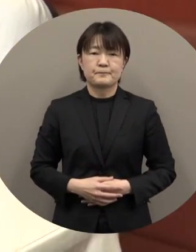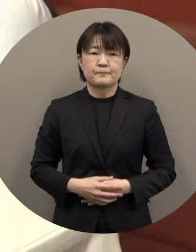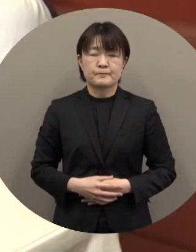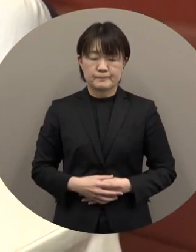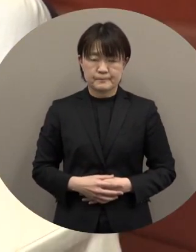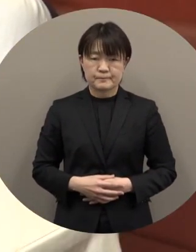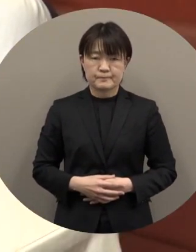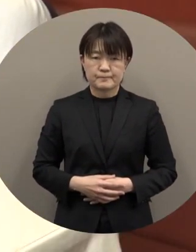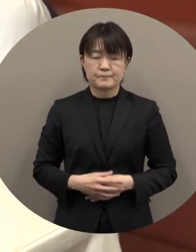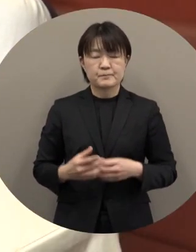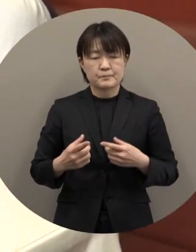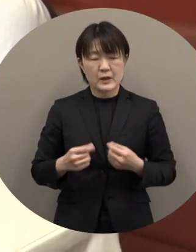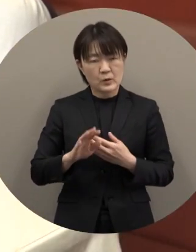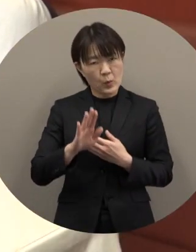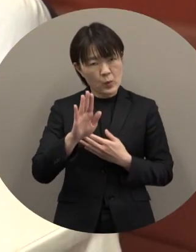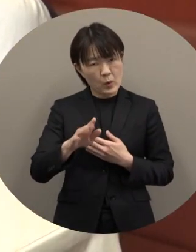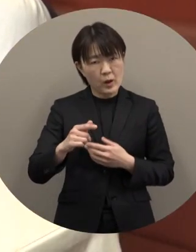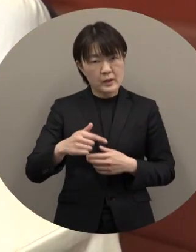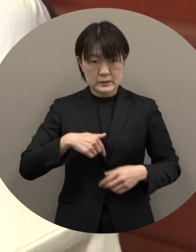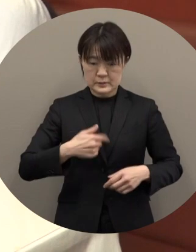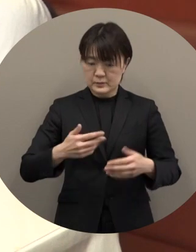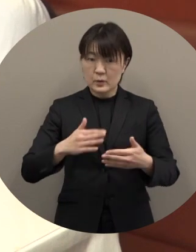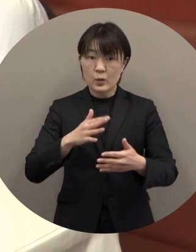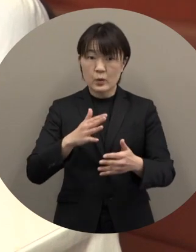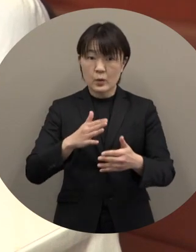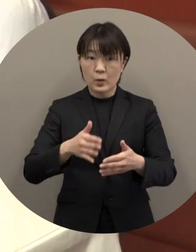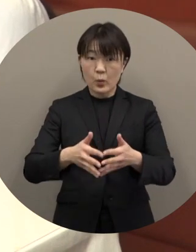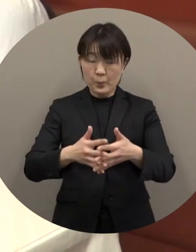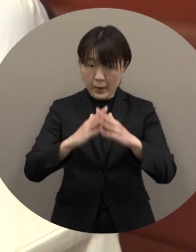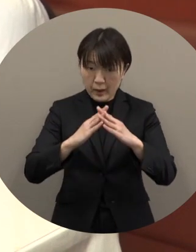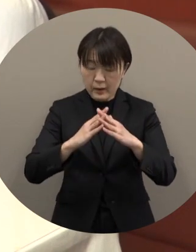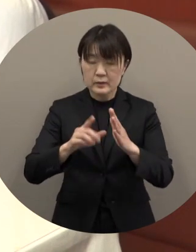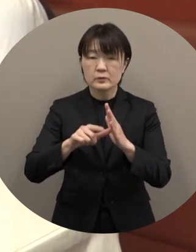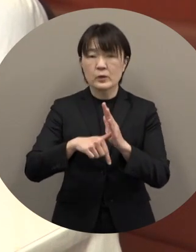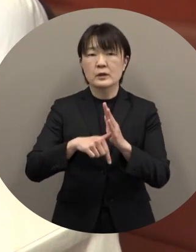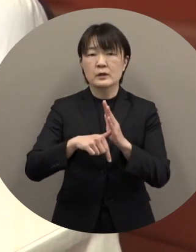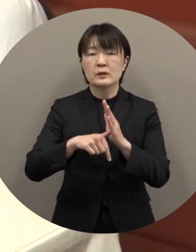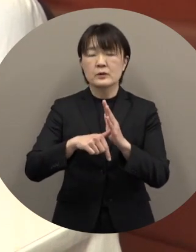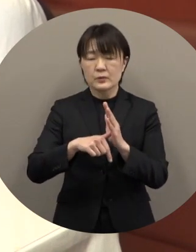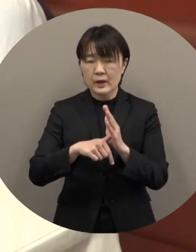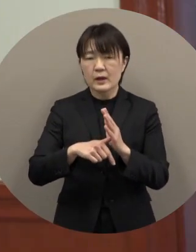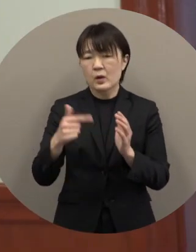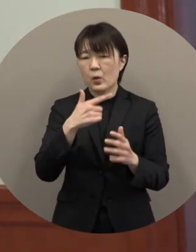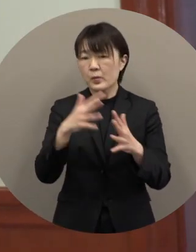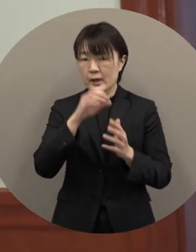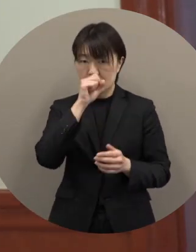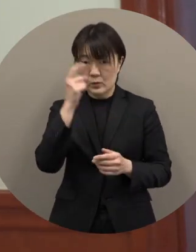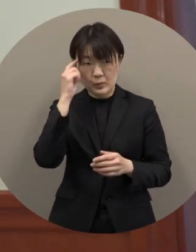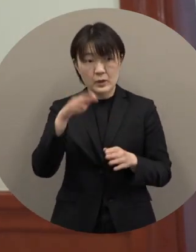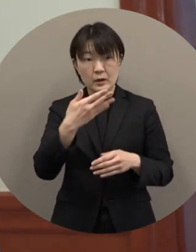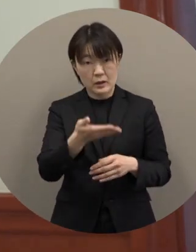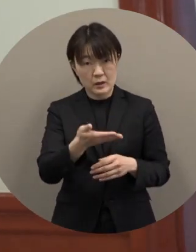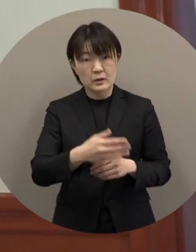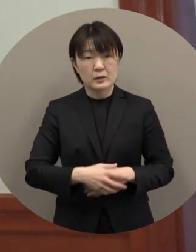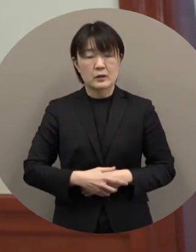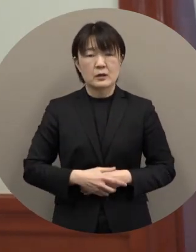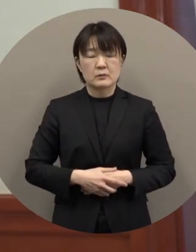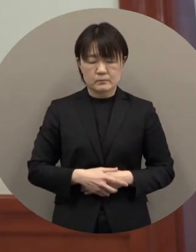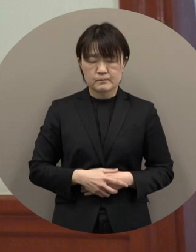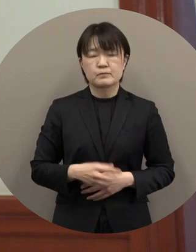持つなら大宮っていう考えがあったんですか。 そうですね、まあ、我々もいろいろ修行します、